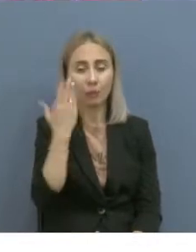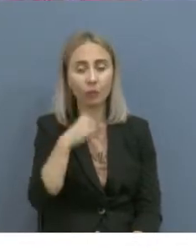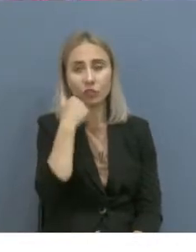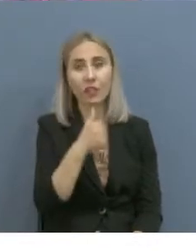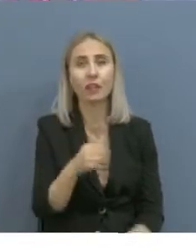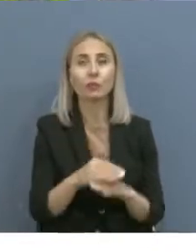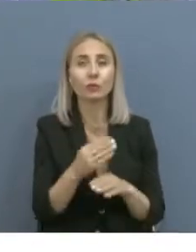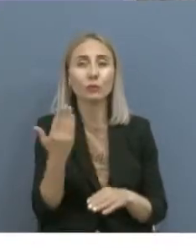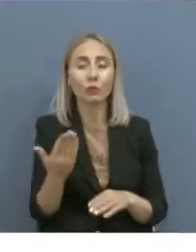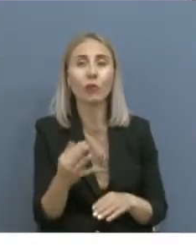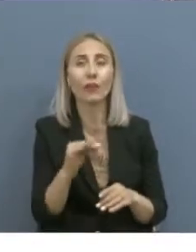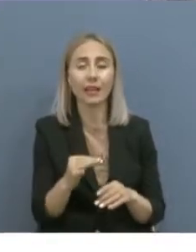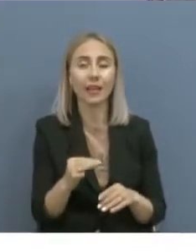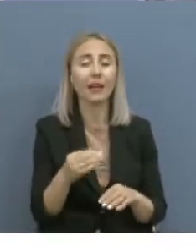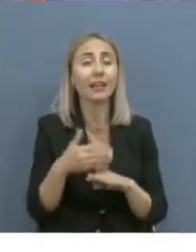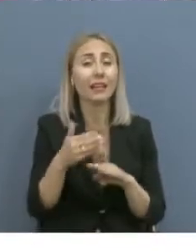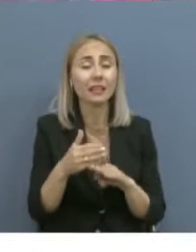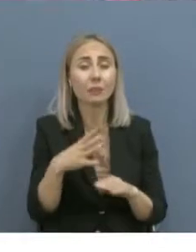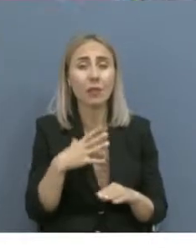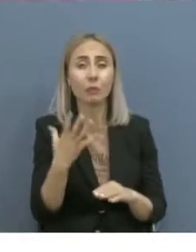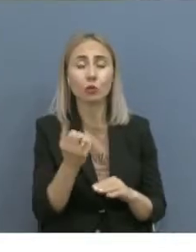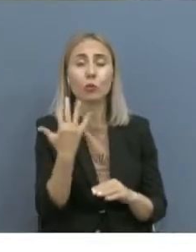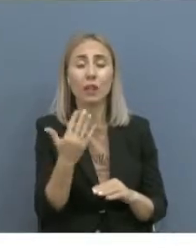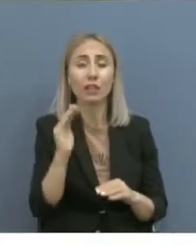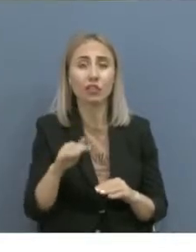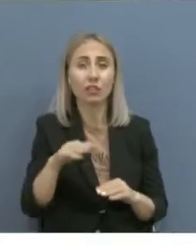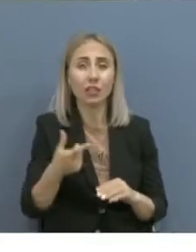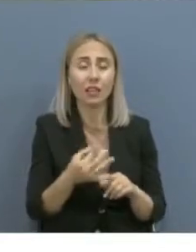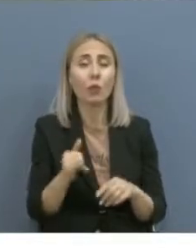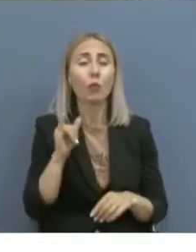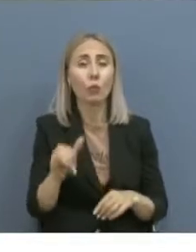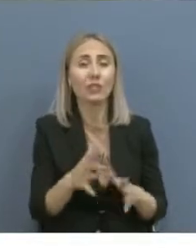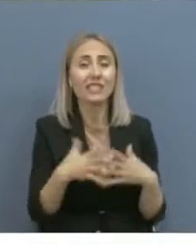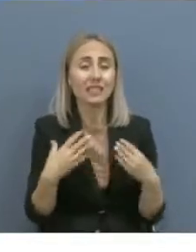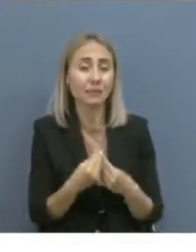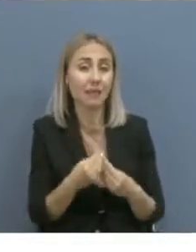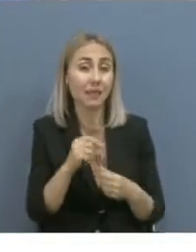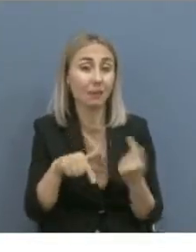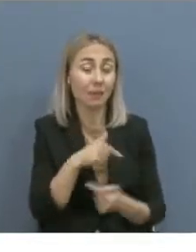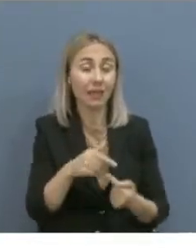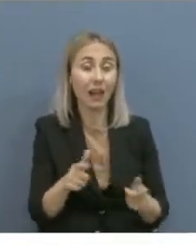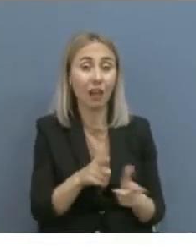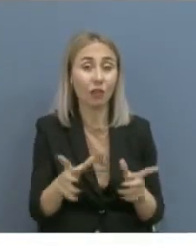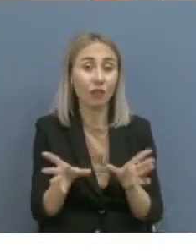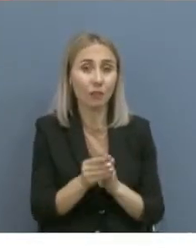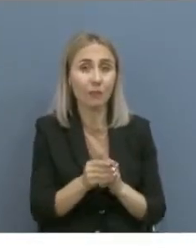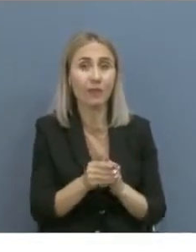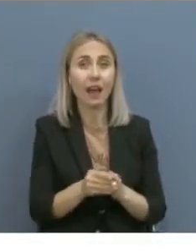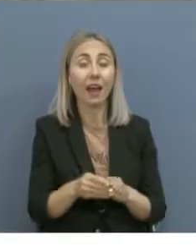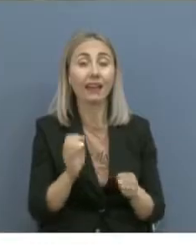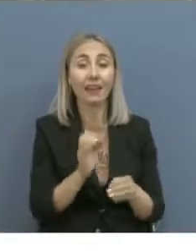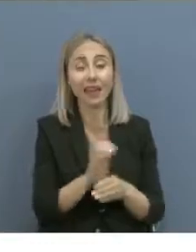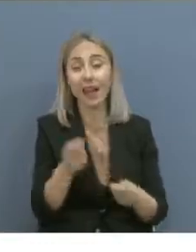505 мың теңге көлемінде қайтарымсыз несие алып, отбасылық кәсіптерін дамытады. Ол Оксана дайындаған тағамды сатып алушыларға жеткізумен